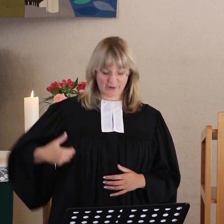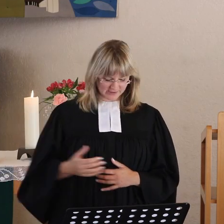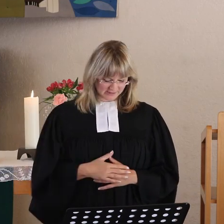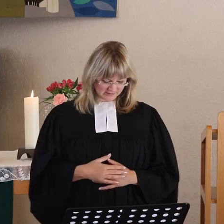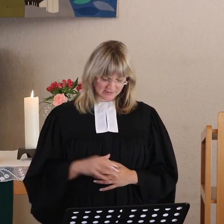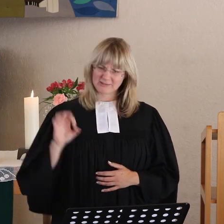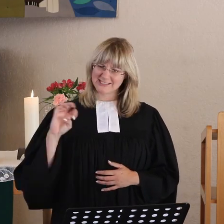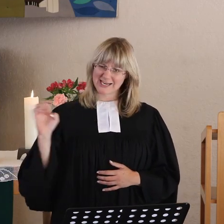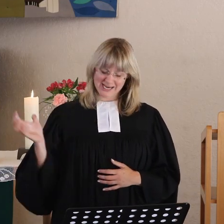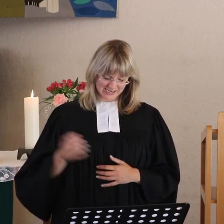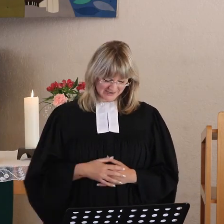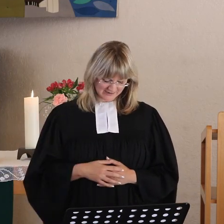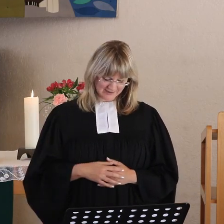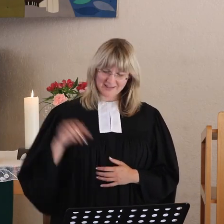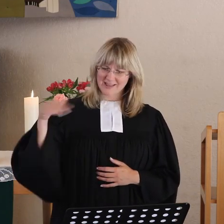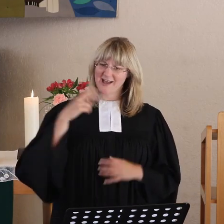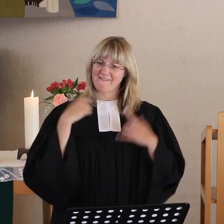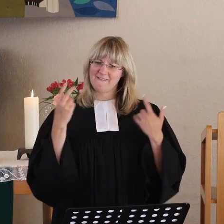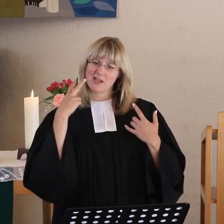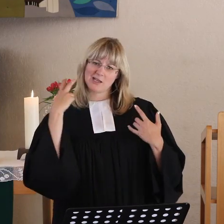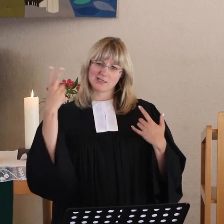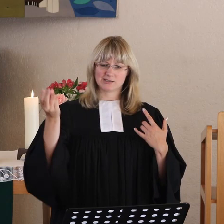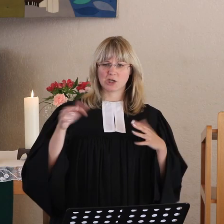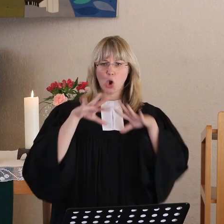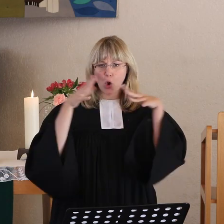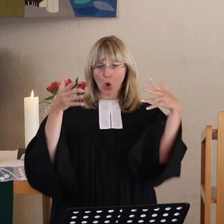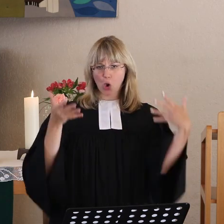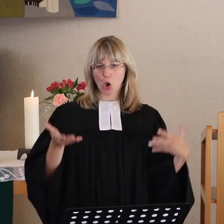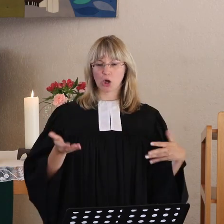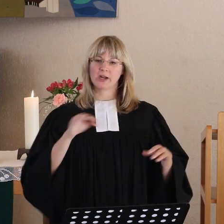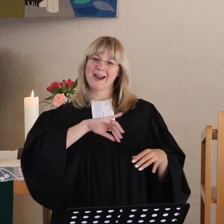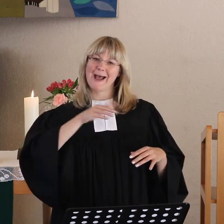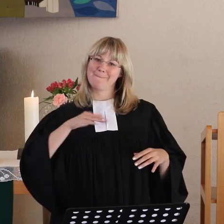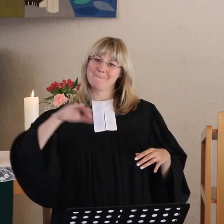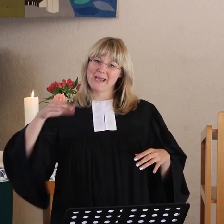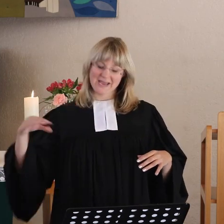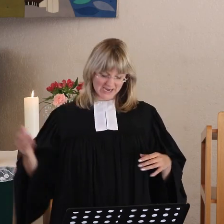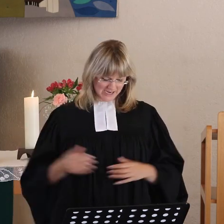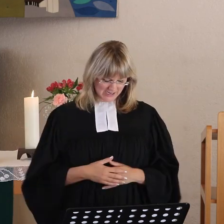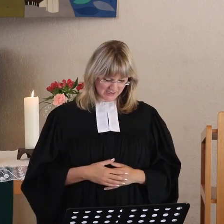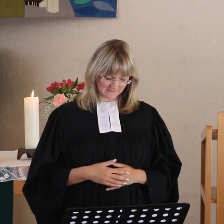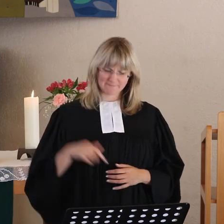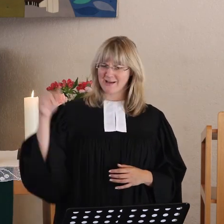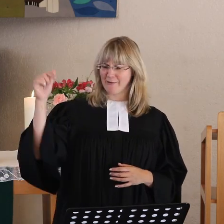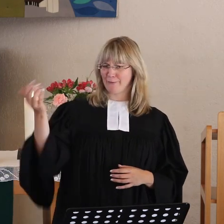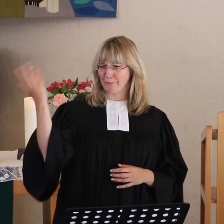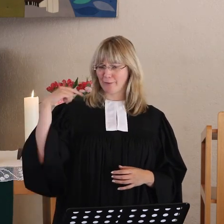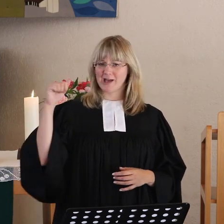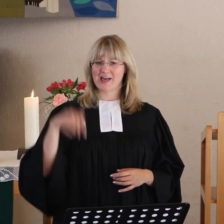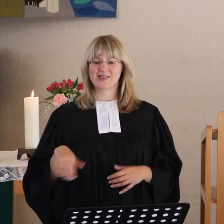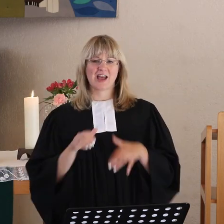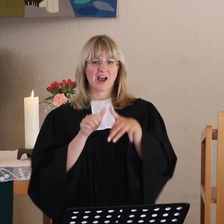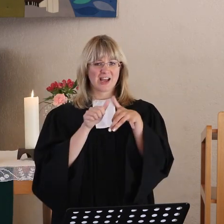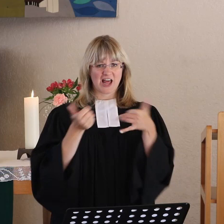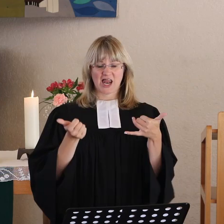paar Höhlen direkt am Meer besichtigen, in denen so etwa in den 70ern, vielleicht